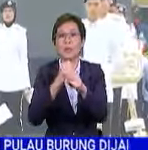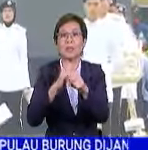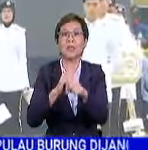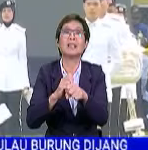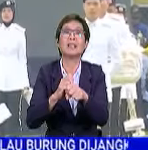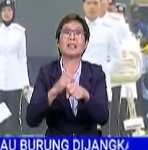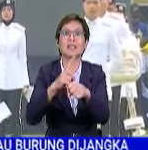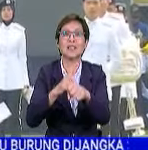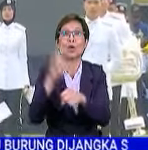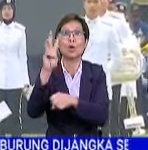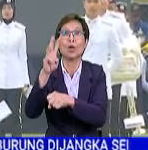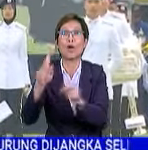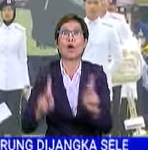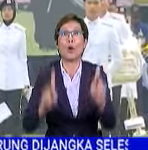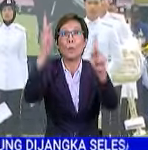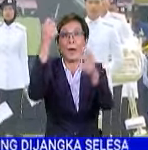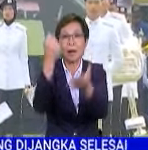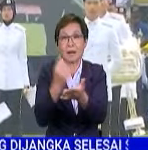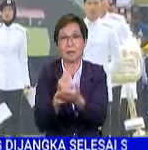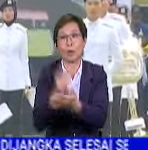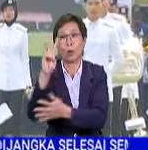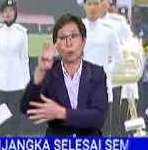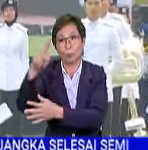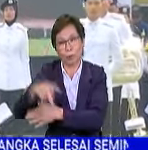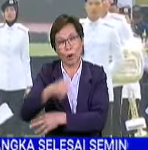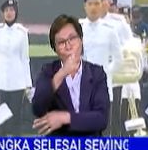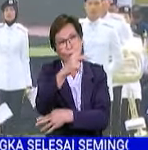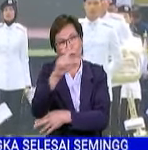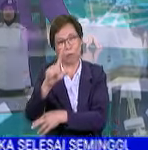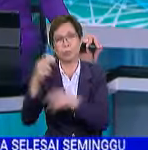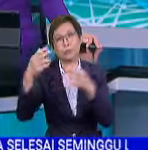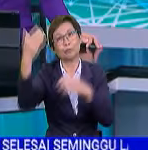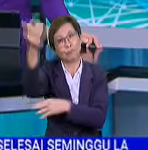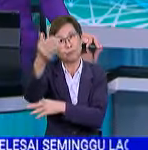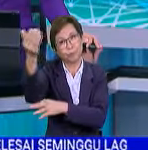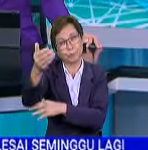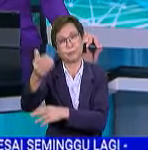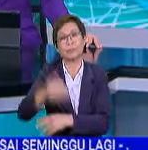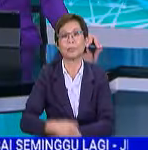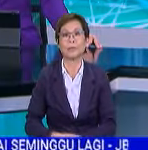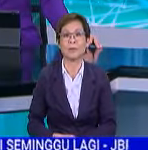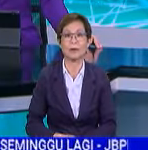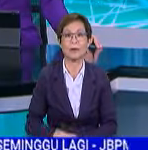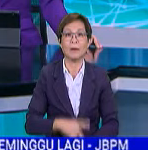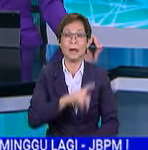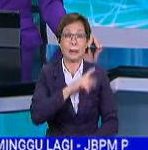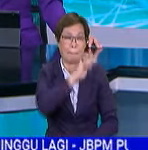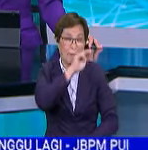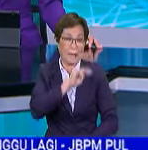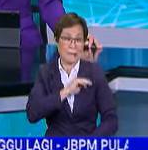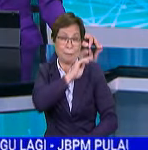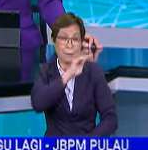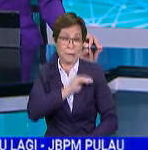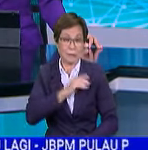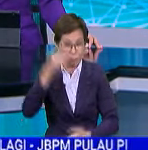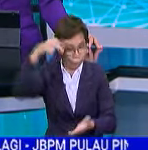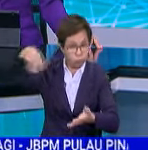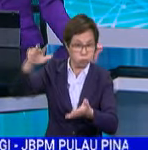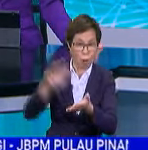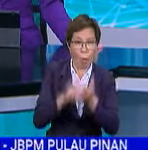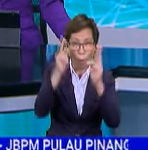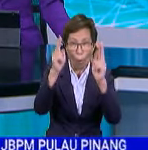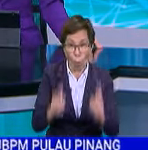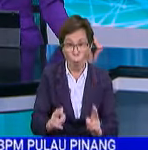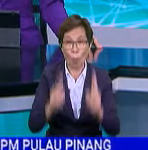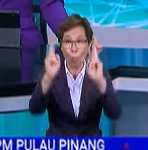Persekutuan Kuala Lumpur. Kabinet hari ini memutuskan untuk membenarkan umat